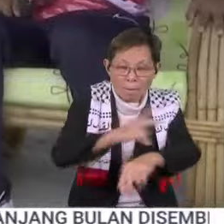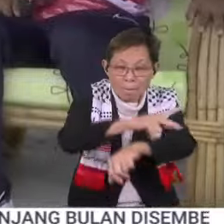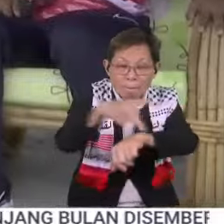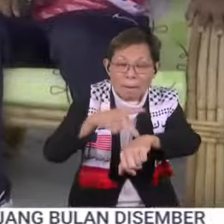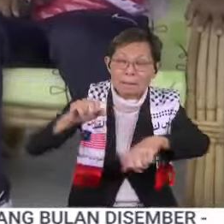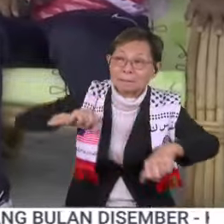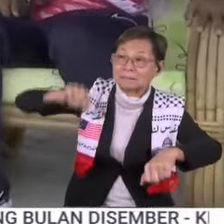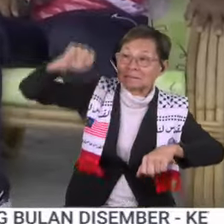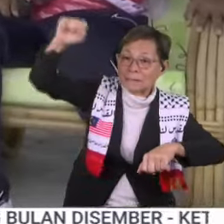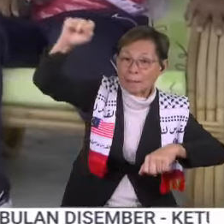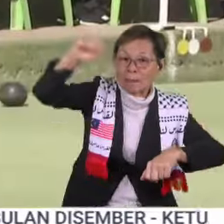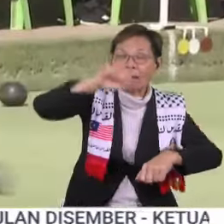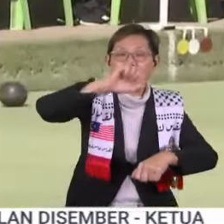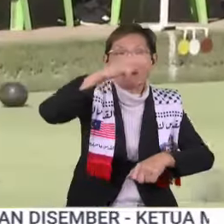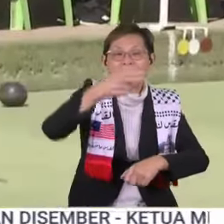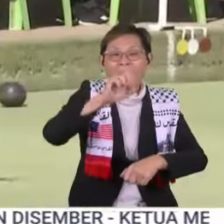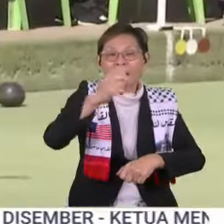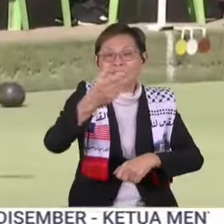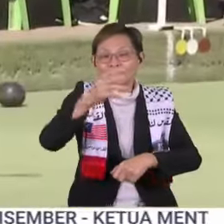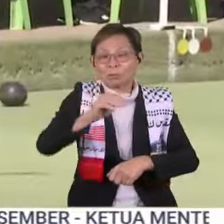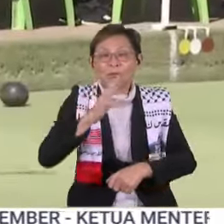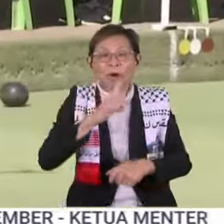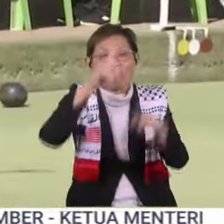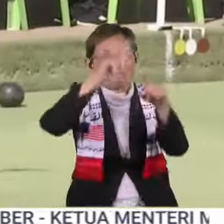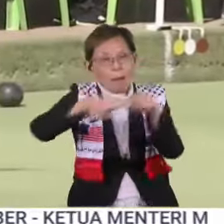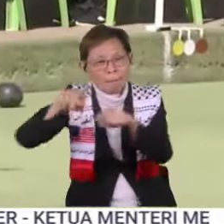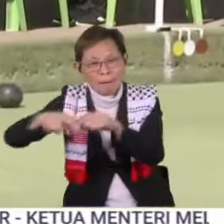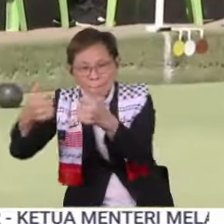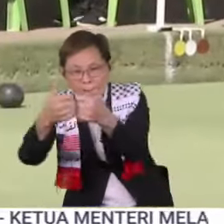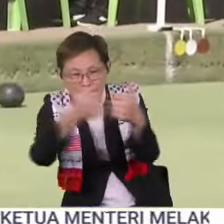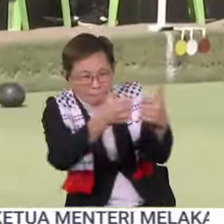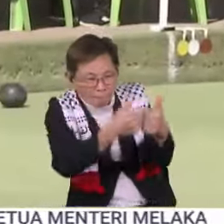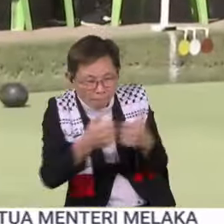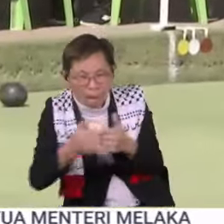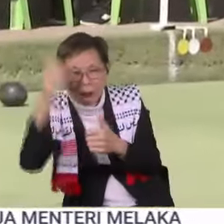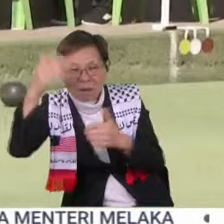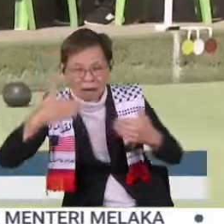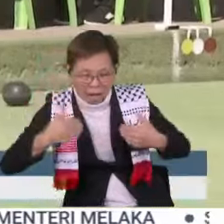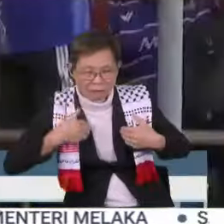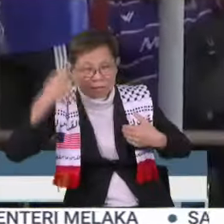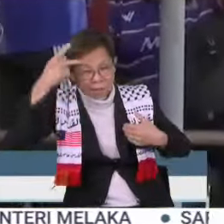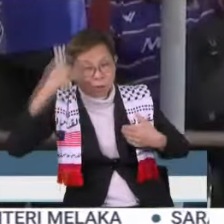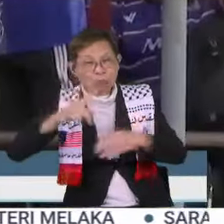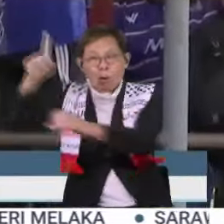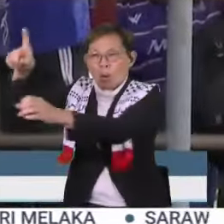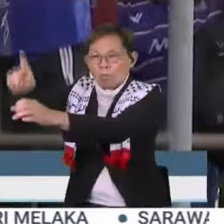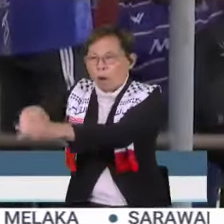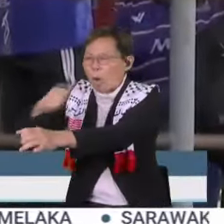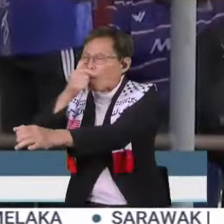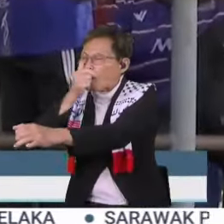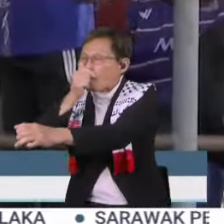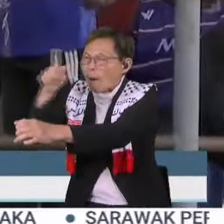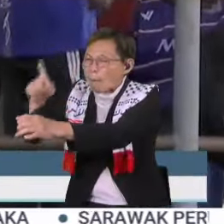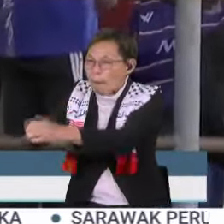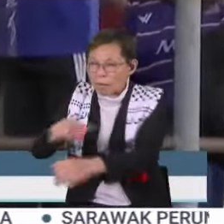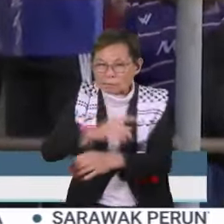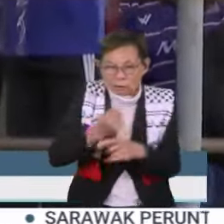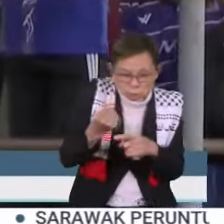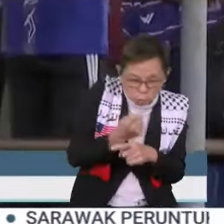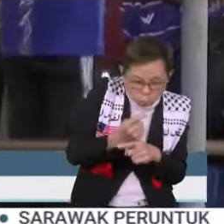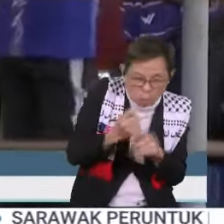Sabah Shuib Hashim memberitahu pelbagai kejohanan akan diadakan di Keningau bagi menarik minat dan mencungkil bakat baharu